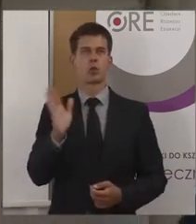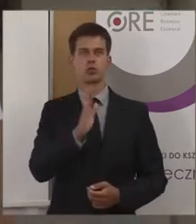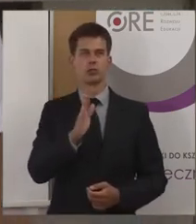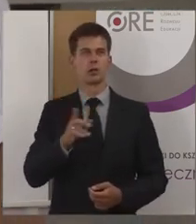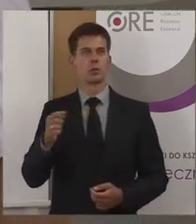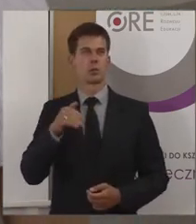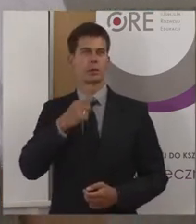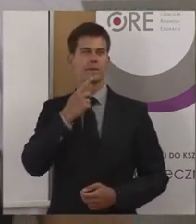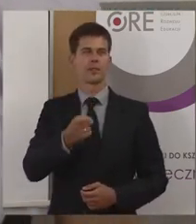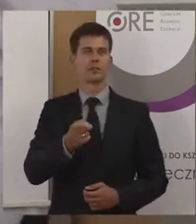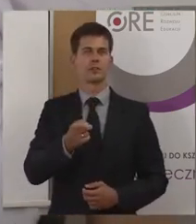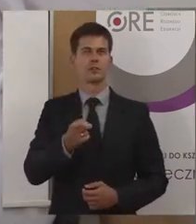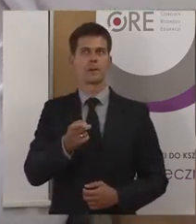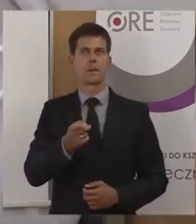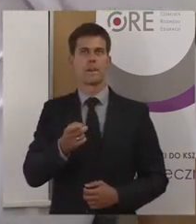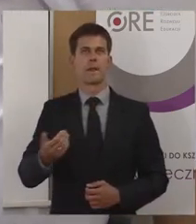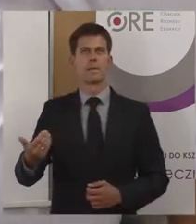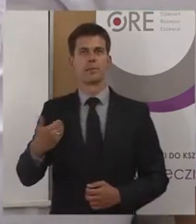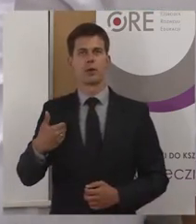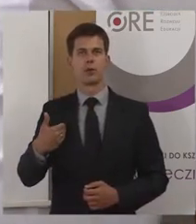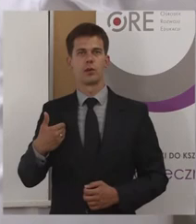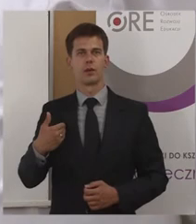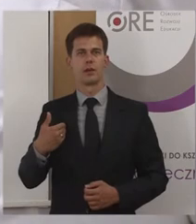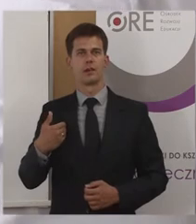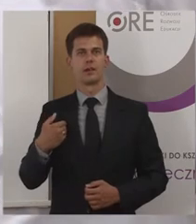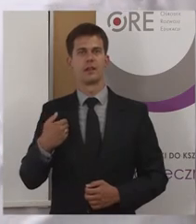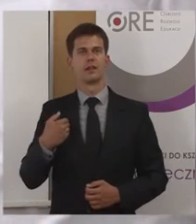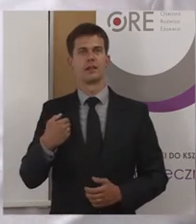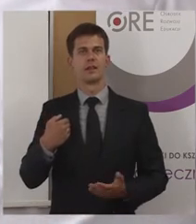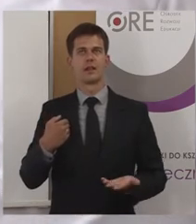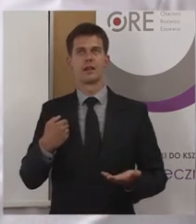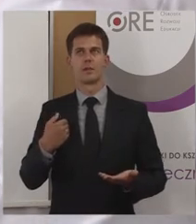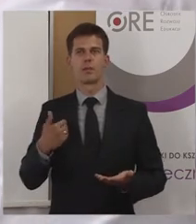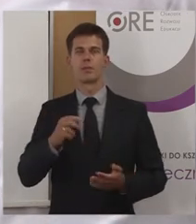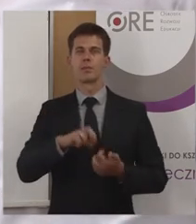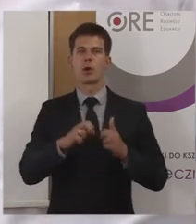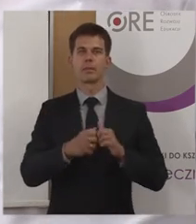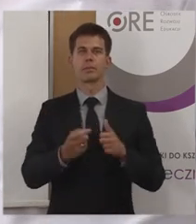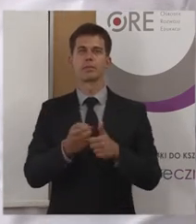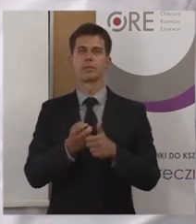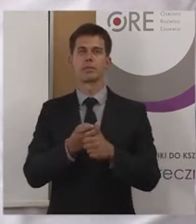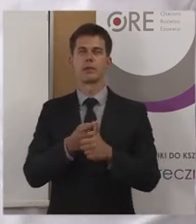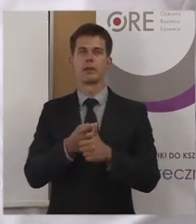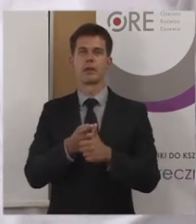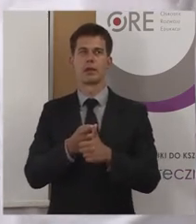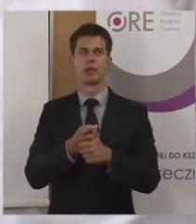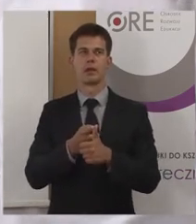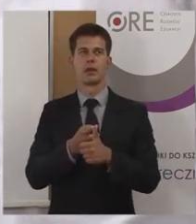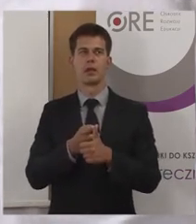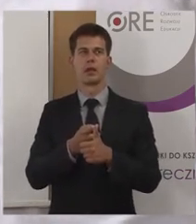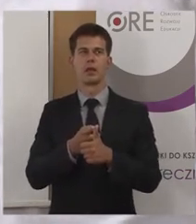wyraźnym elementem był problem problem tworzenia